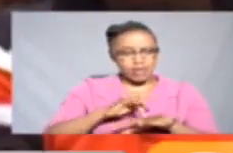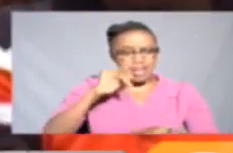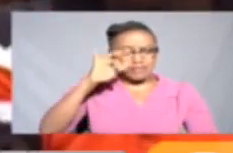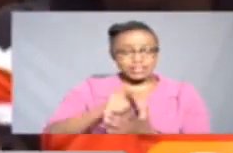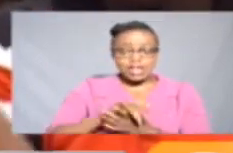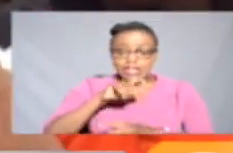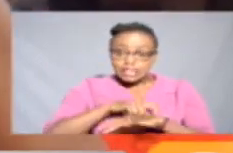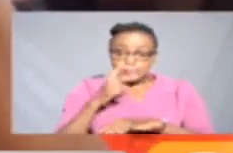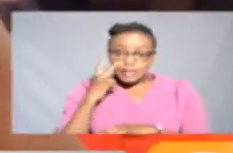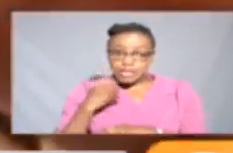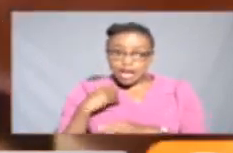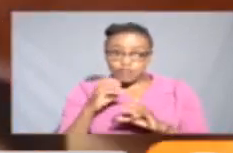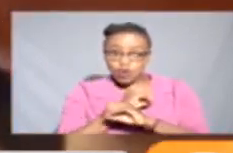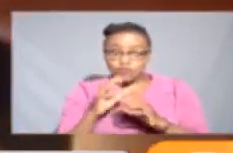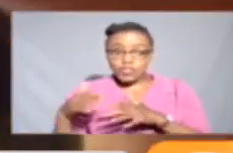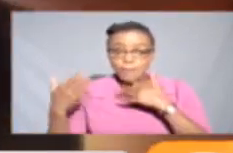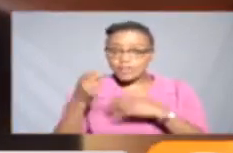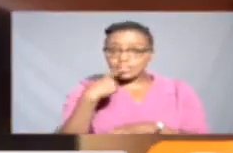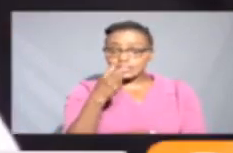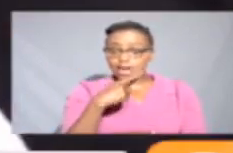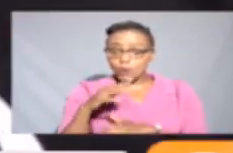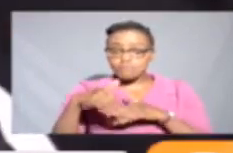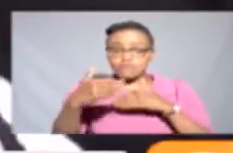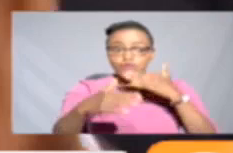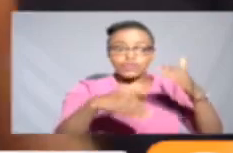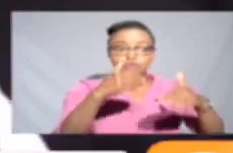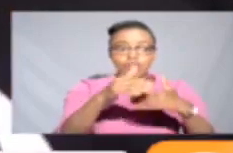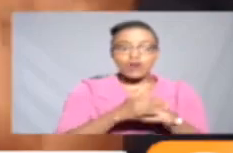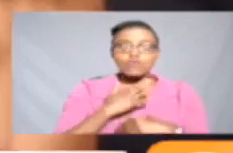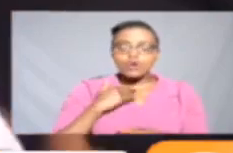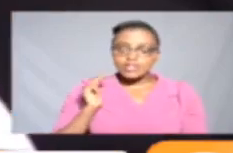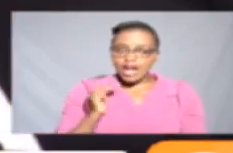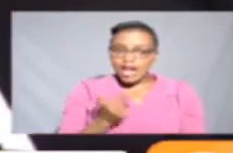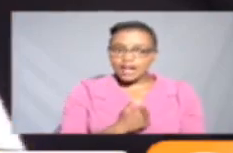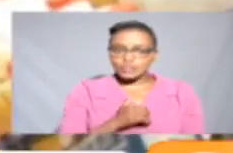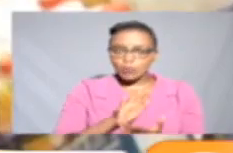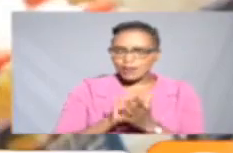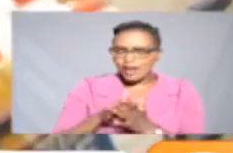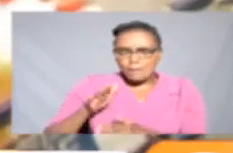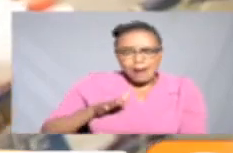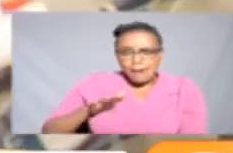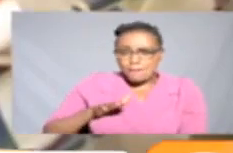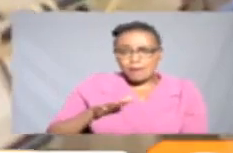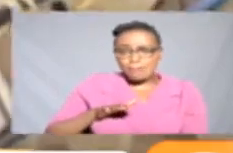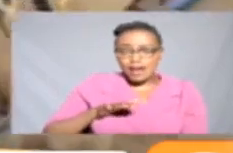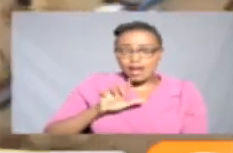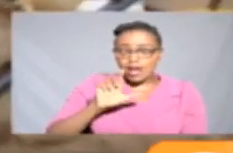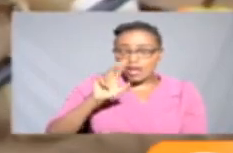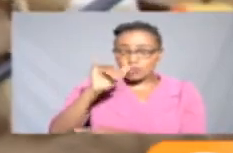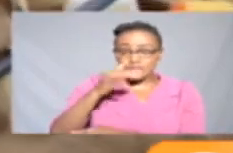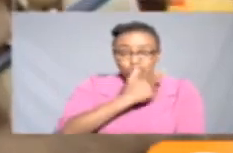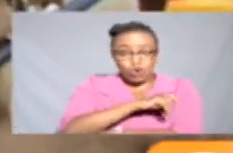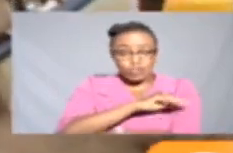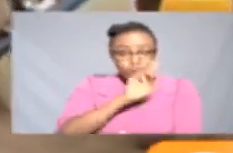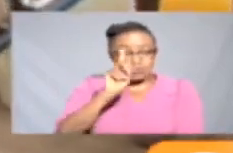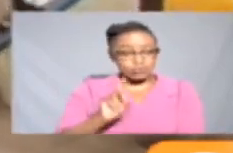wamekosa, wameleta hizi tablets wanadistribute. Wanataka tuwe wateja wa mamalusi. Kazugunga, Runinga ya Citizen.